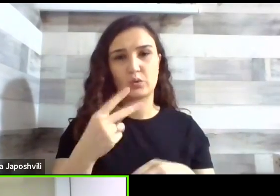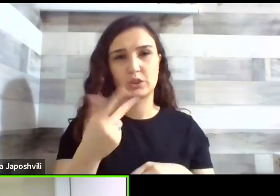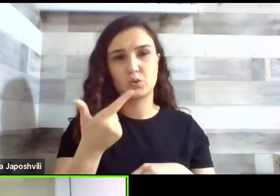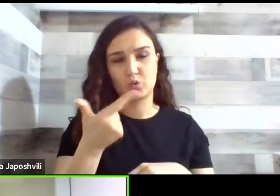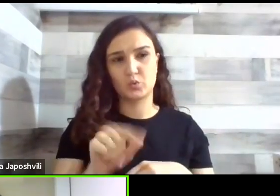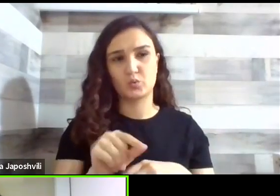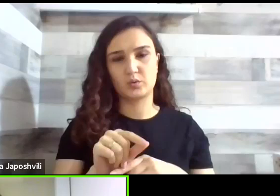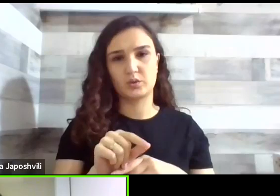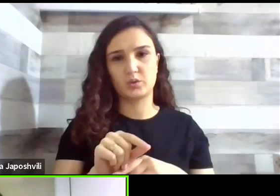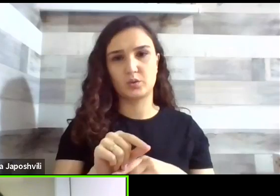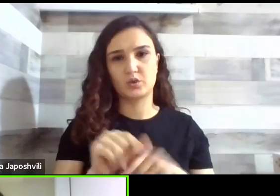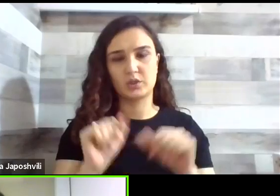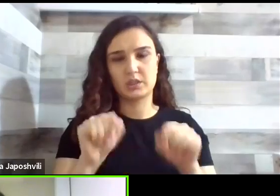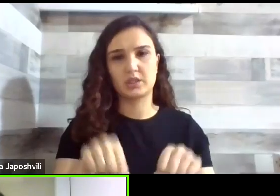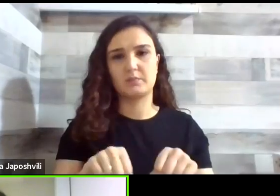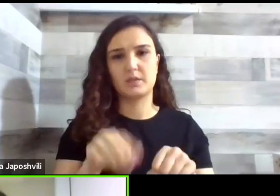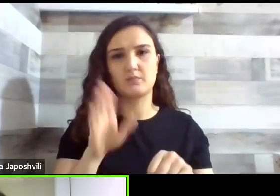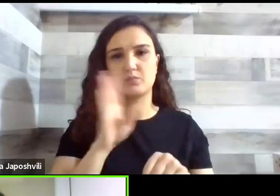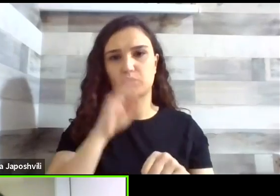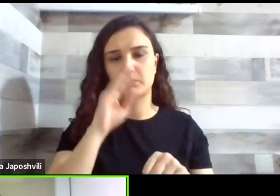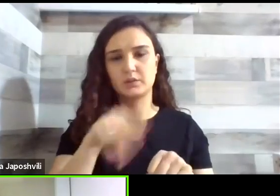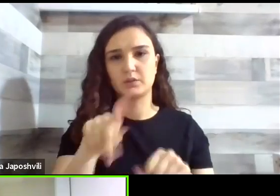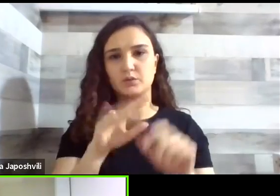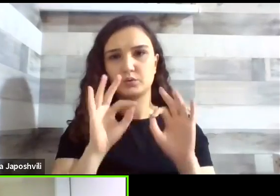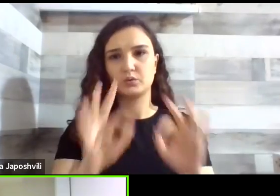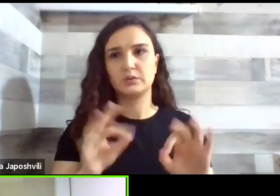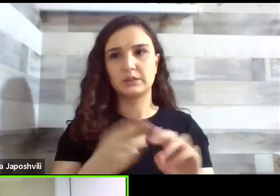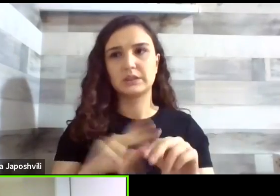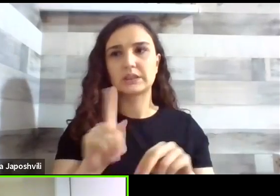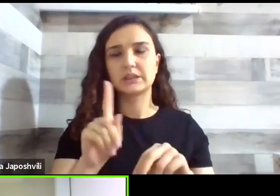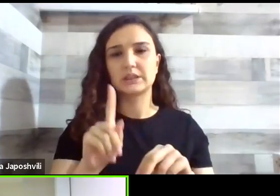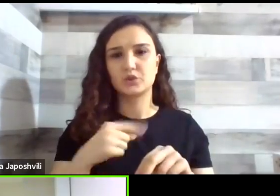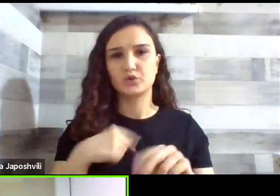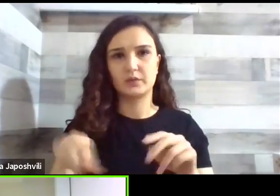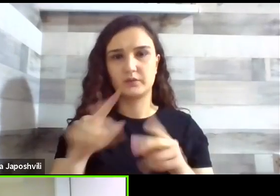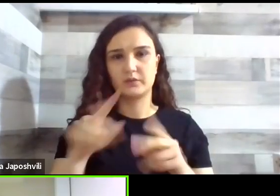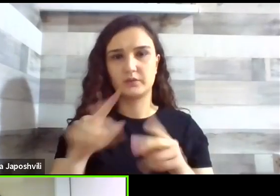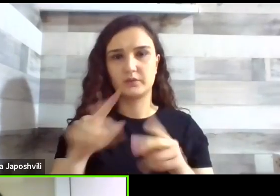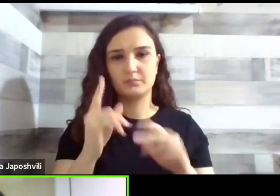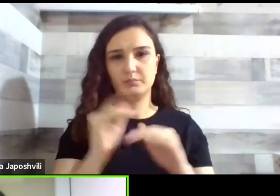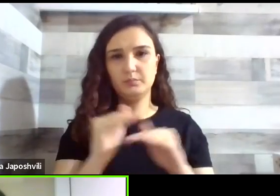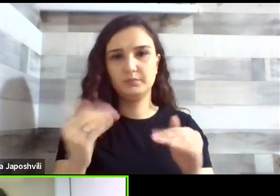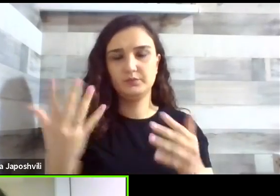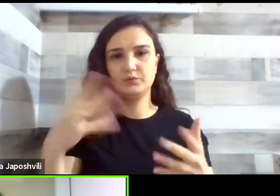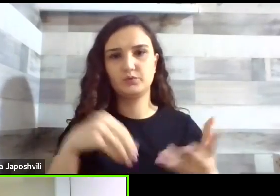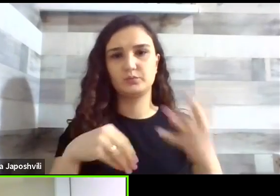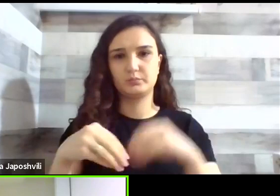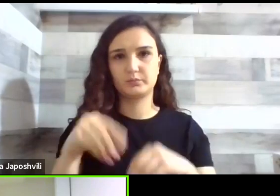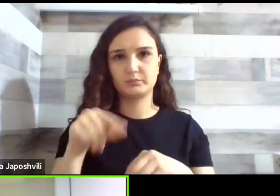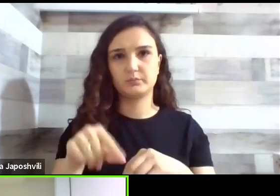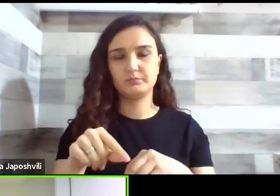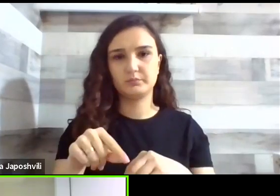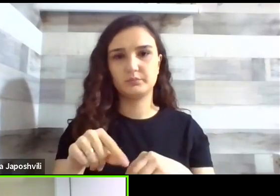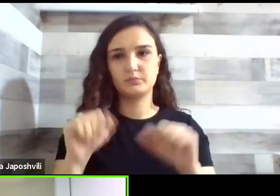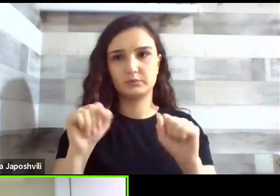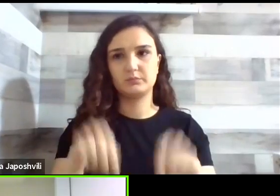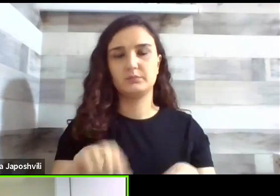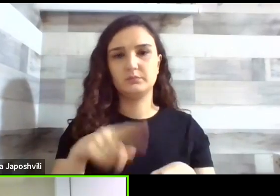ხო? შესაძლებელია მშობელთან სწორედ აი ეს ვისი მომსწრენიც გავხდით, ხო? ბავშვის ჩართულობის თვალსაზრისით